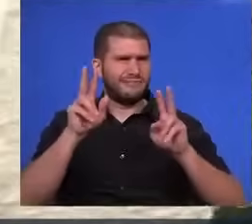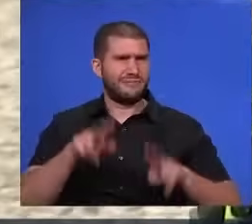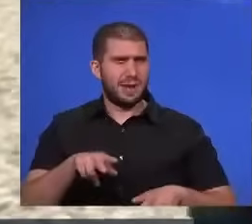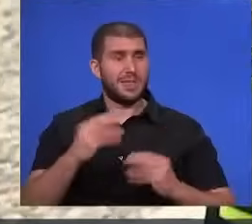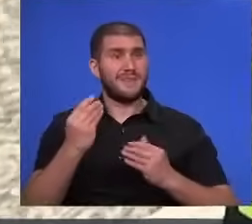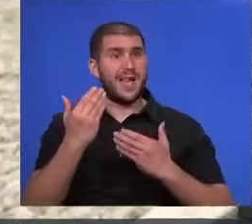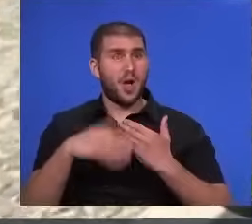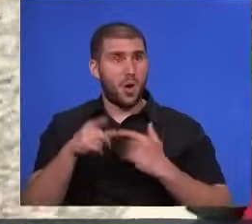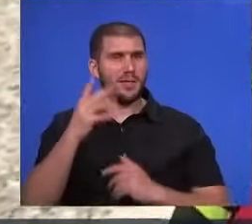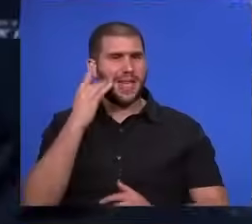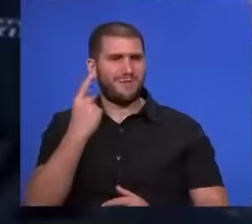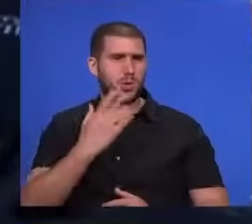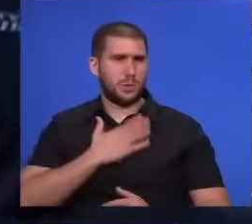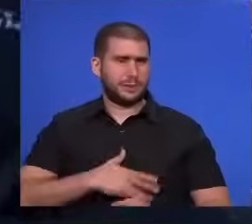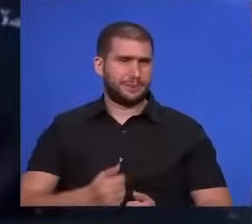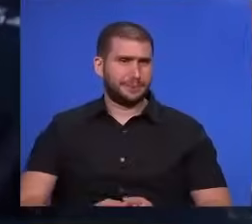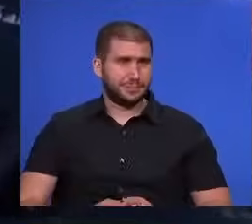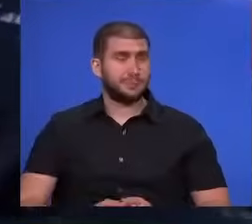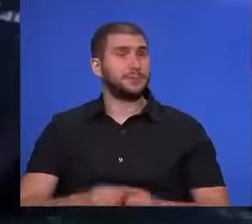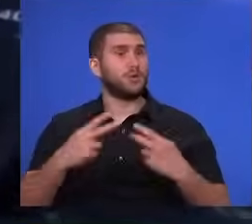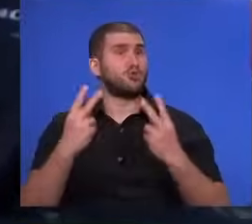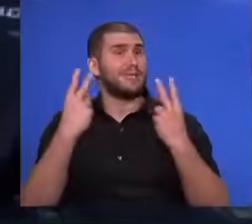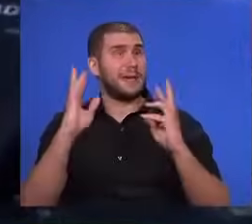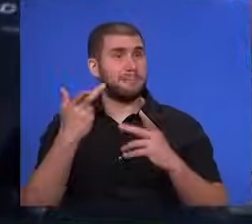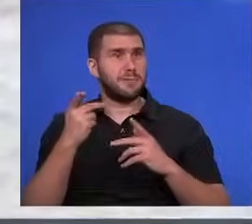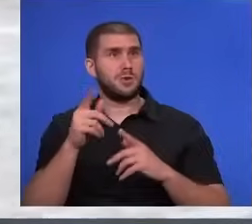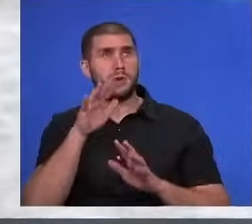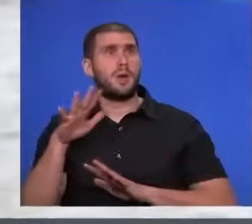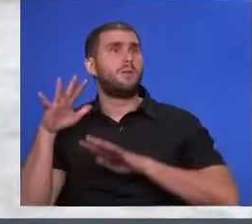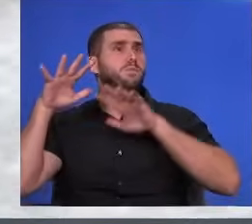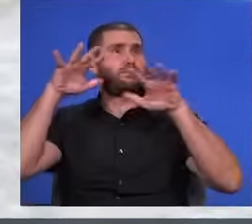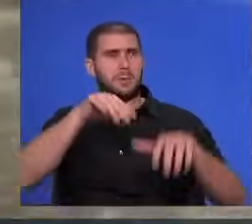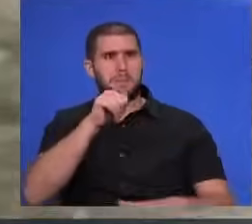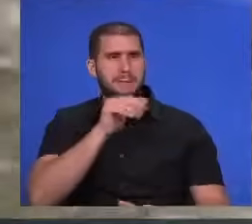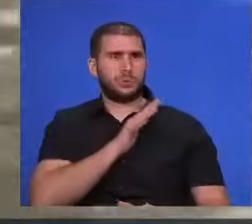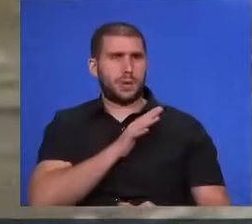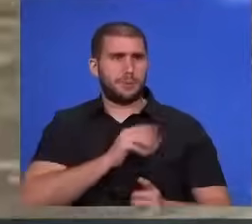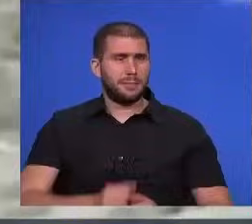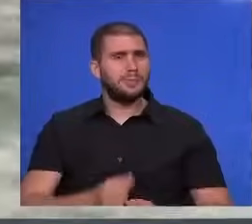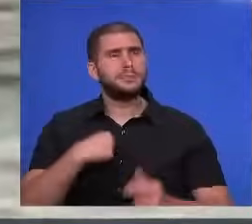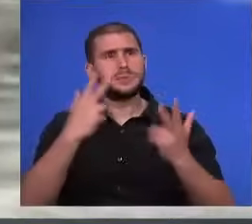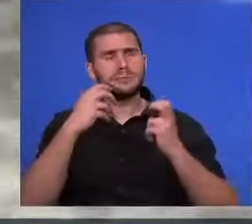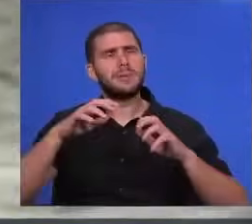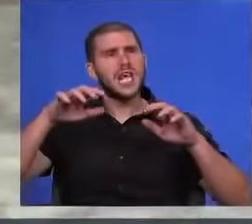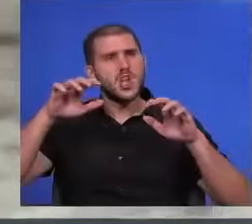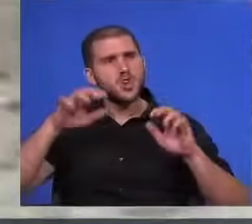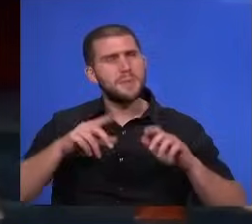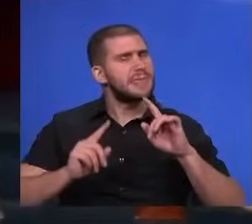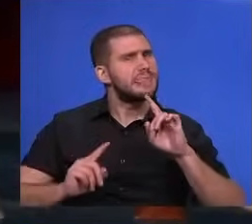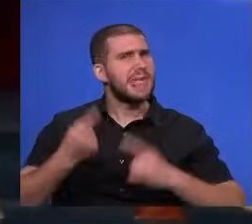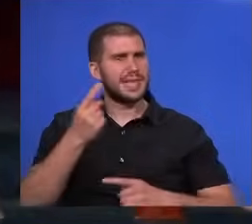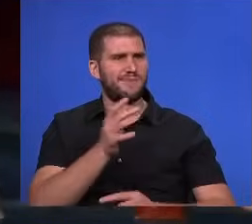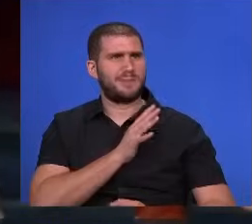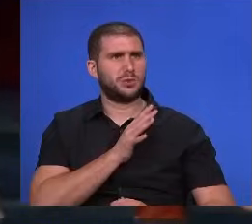האחרון שקליפורניה צריכה. החשש העיקרי הוא משיטפונות מסכני חיים. We are expecting a rare and dangerous